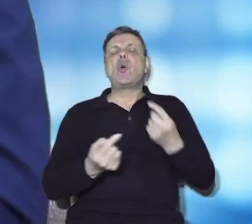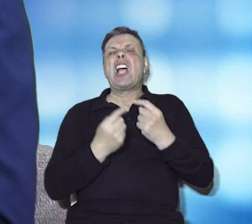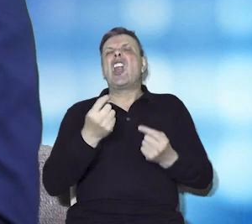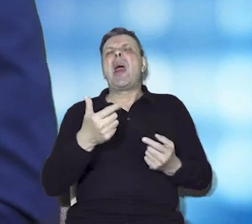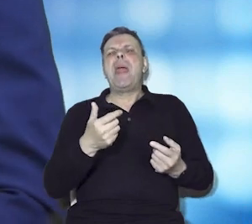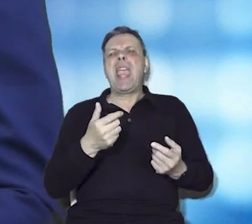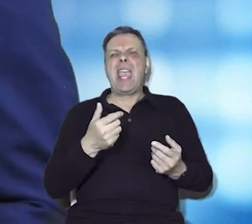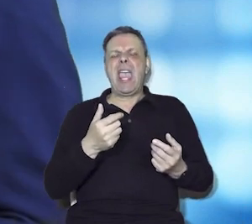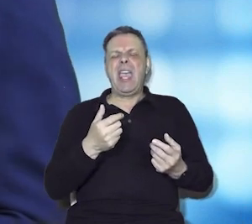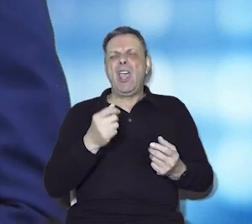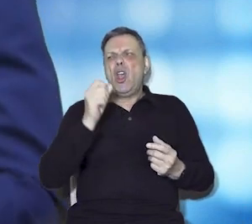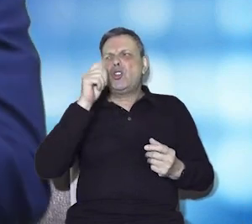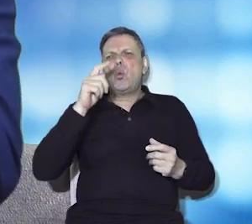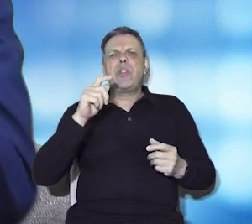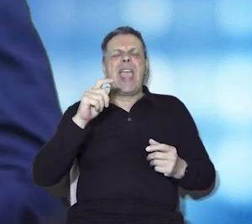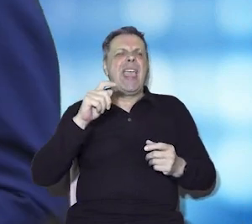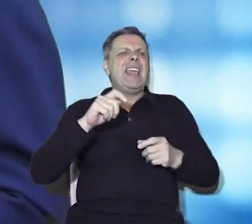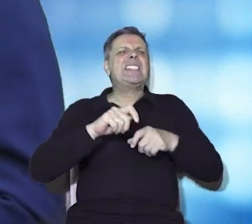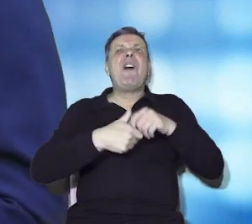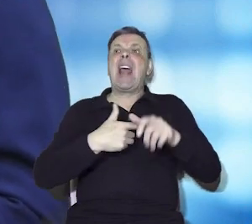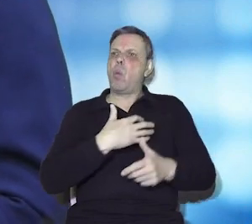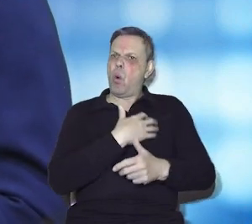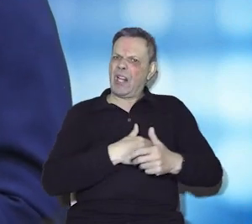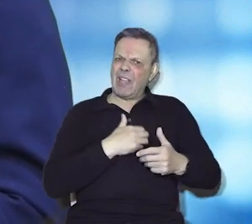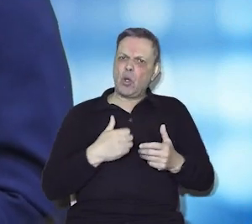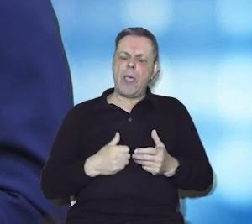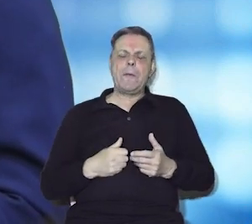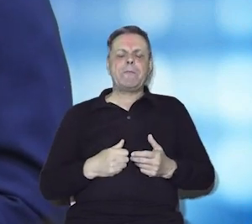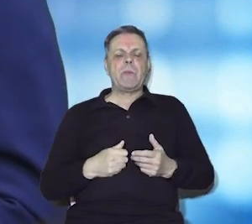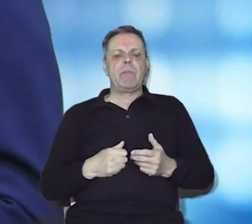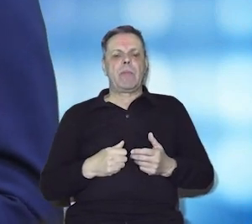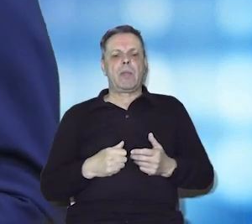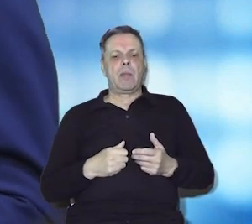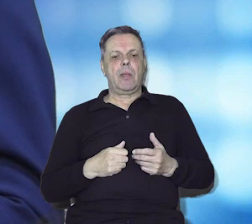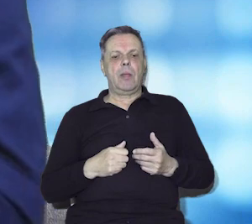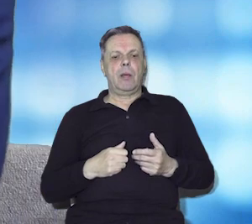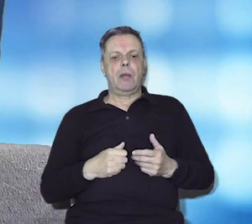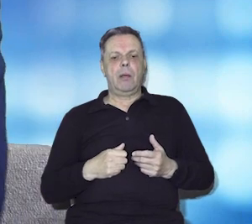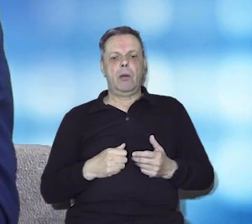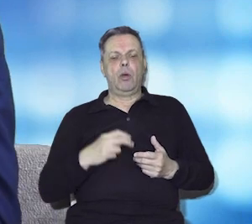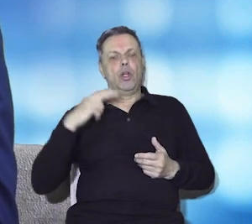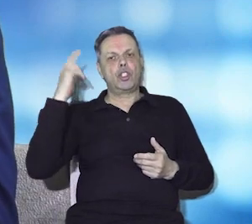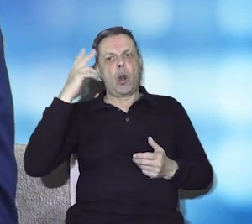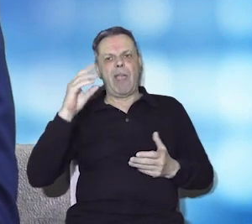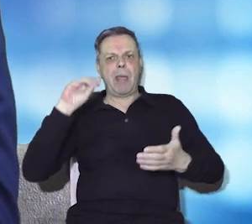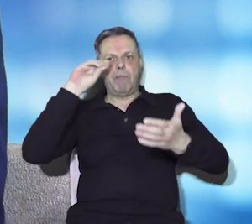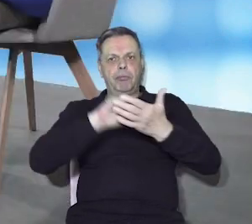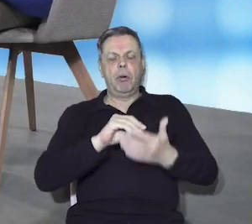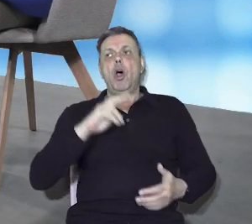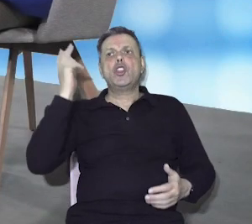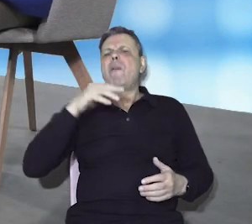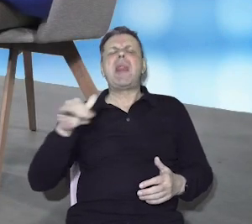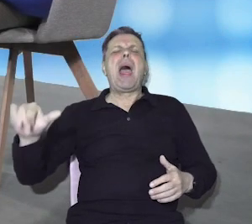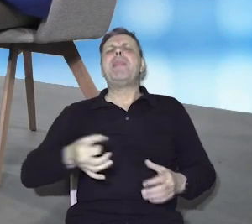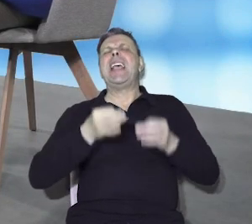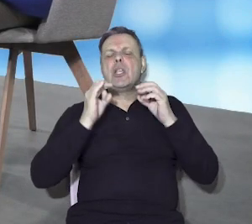smo tukli očeve djece da su pedofili. I rekao, najbolje Slovenija. Ona je najsigurnija, ima